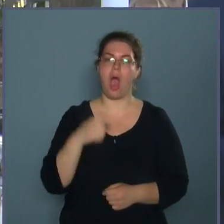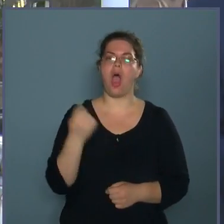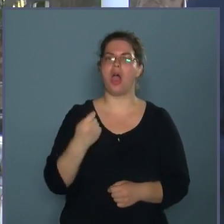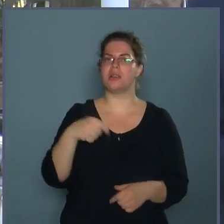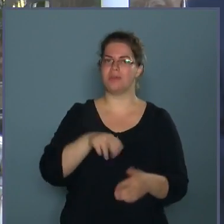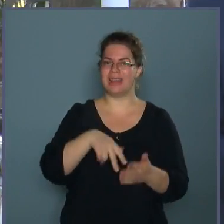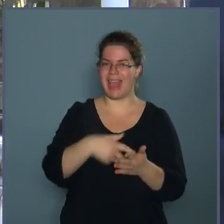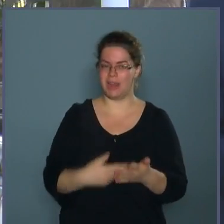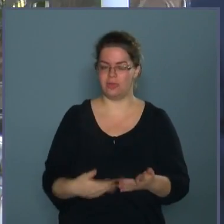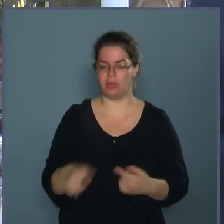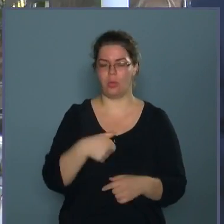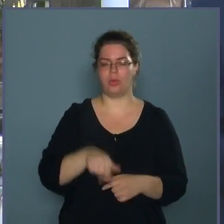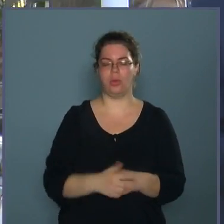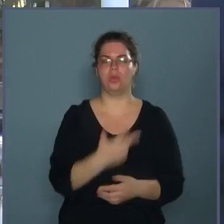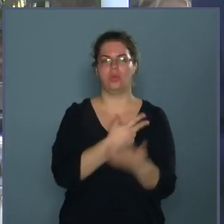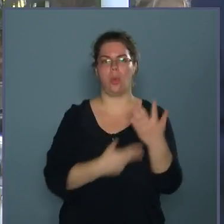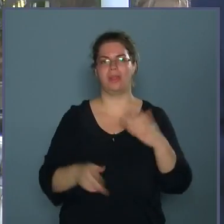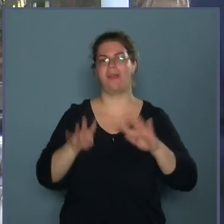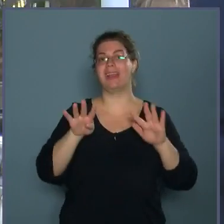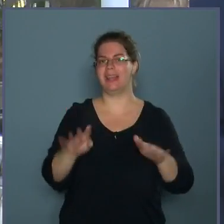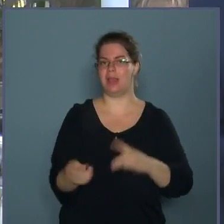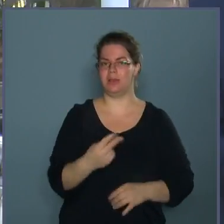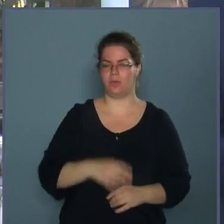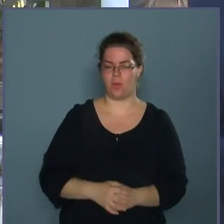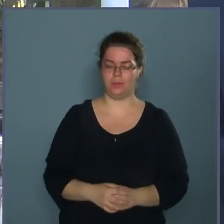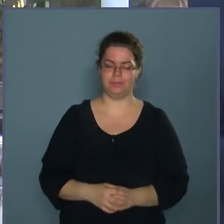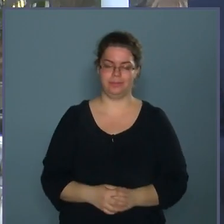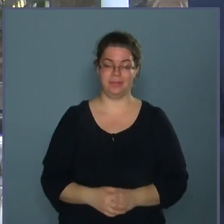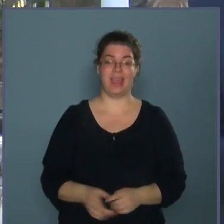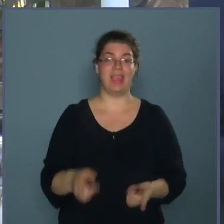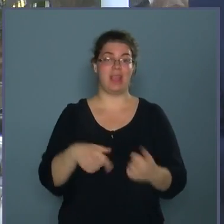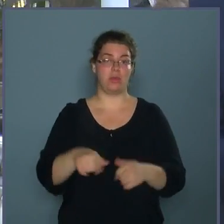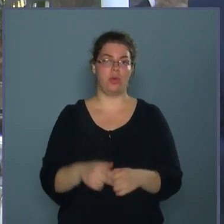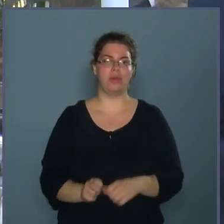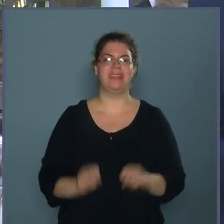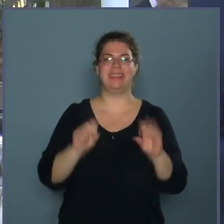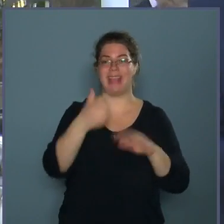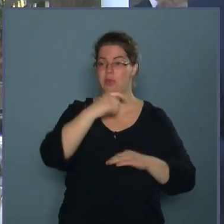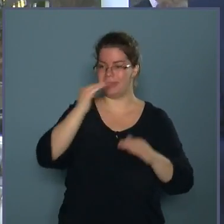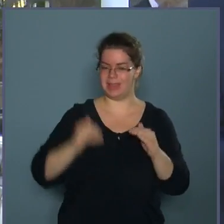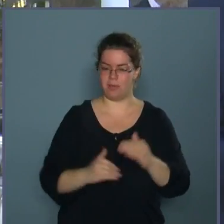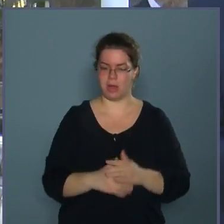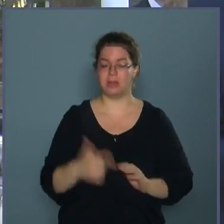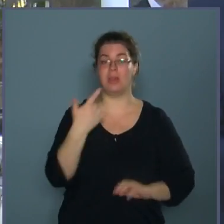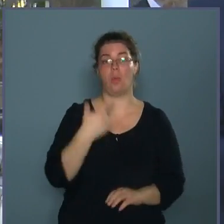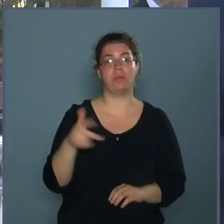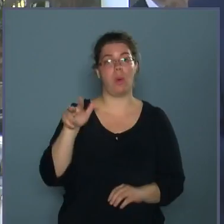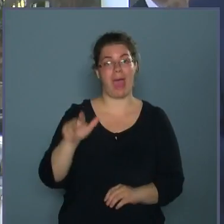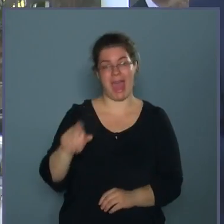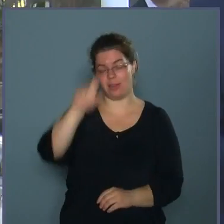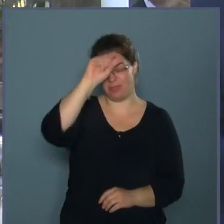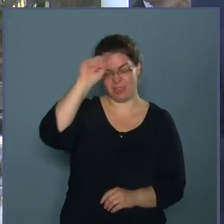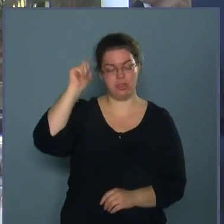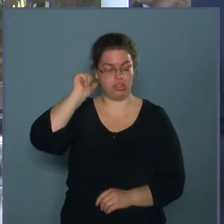elesett közülük 89 fő. Ezek közül 18 év alatti 23 fiú